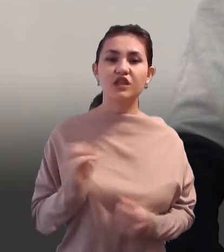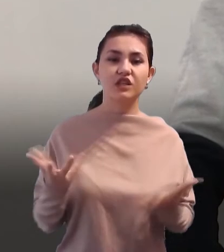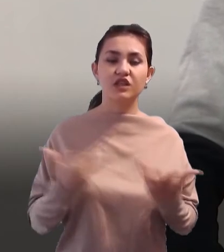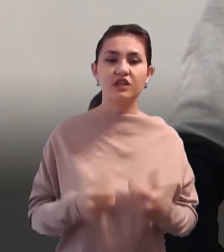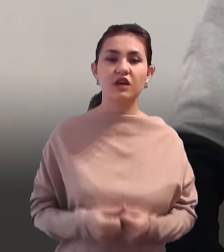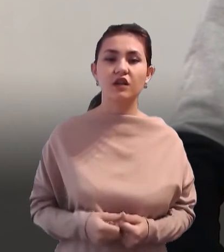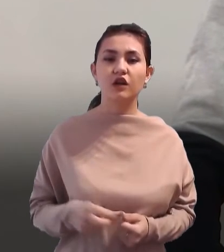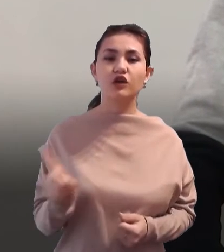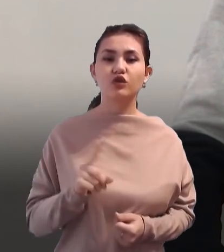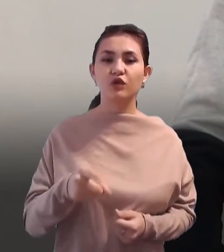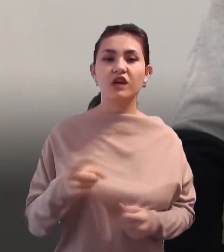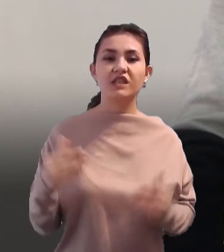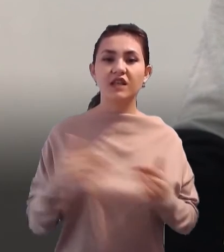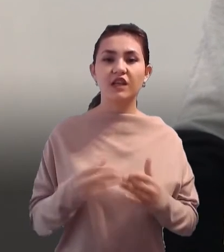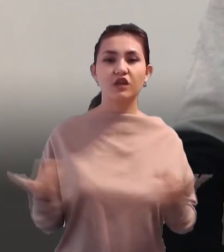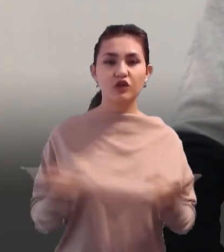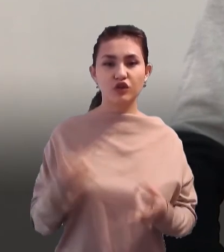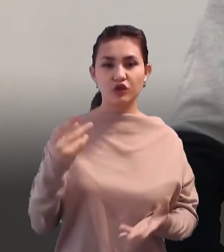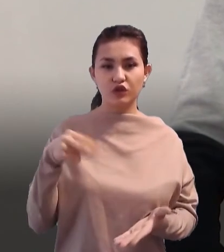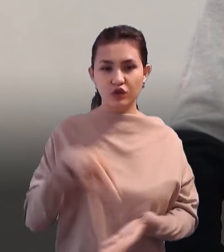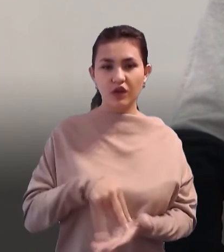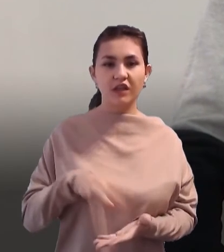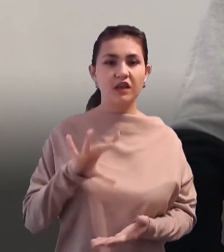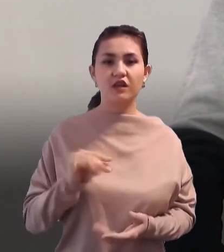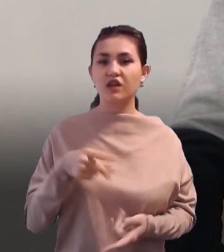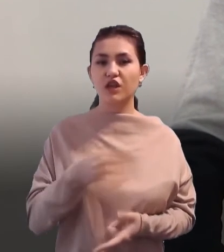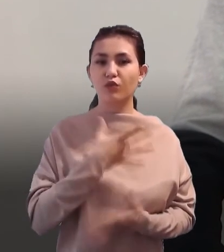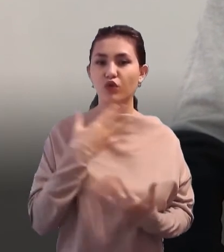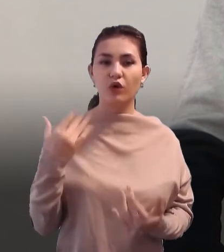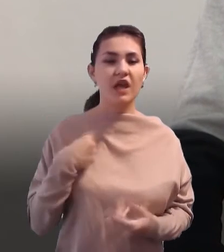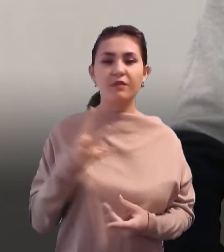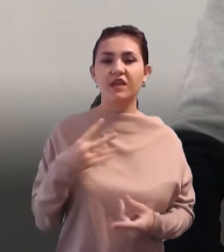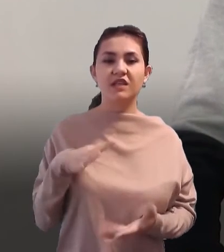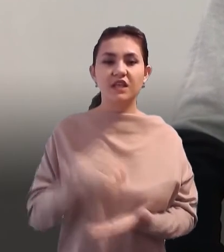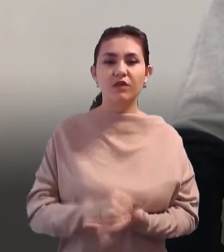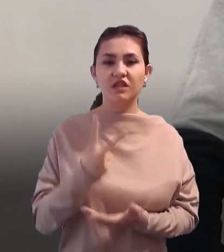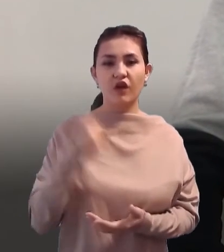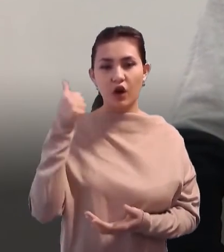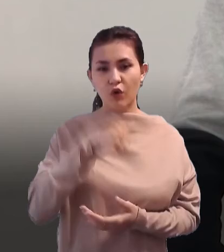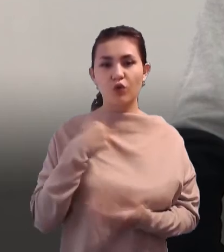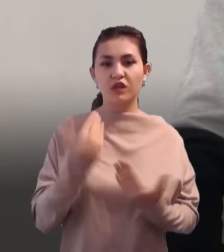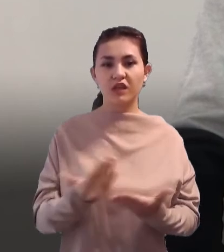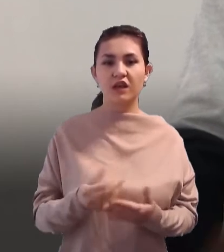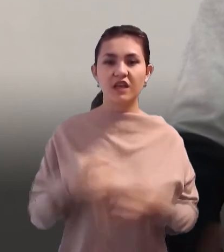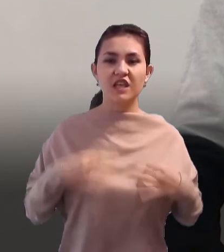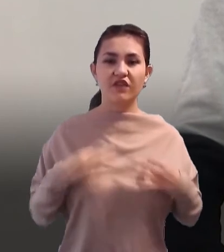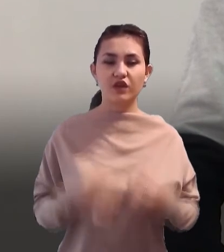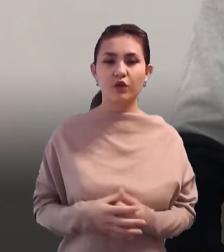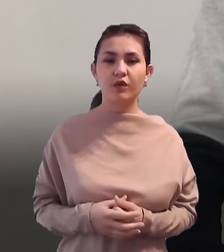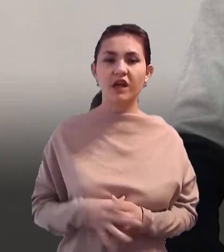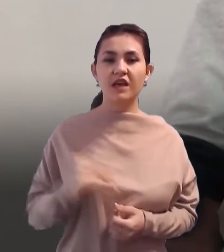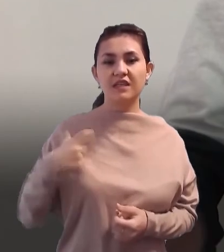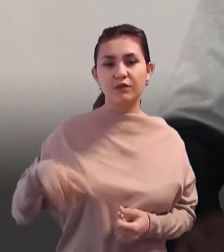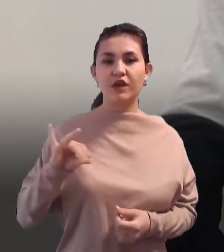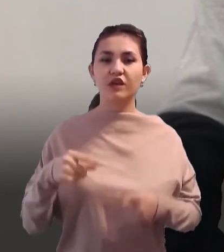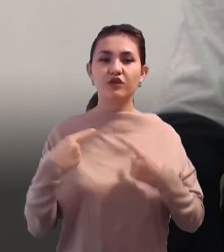что такое здание должно стоять, и что не так уж у нас их и много, я бы не занимался два года вот этим вот этой нервотрепкой. Ну, я себе и другим как